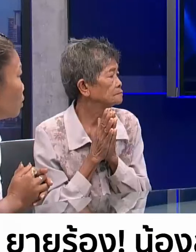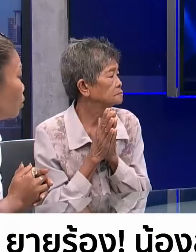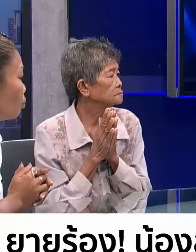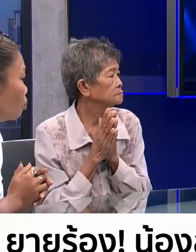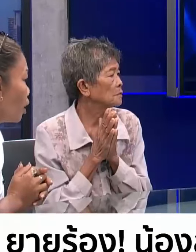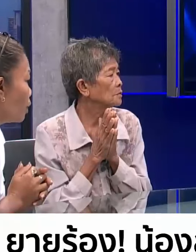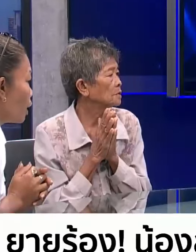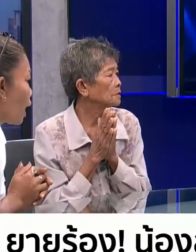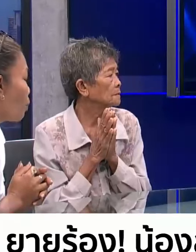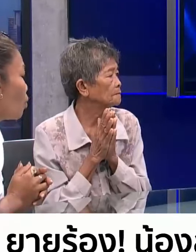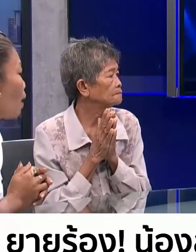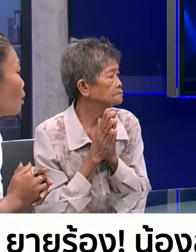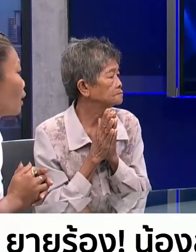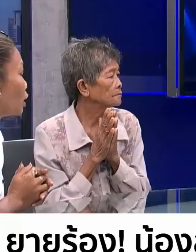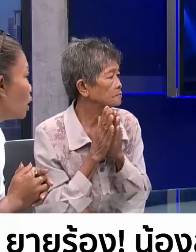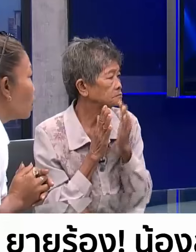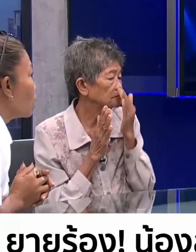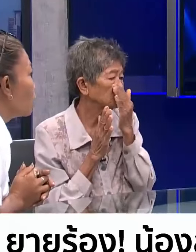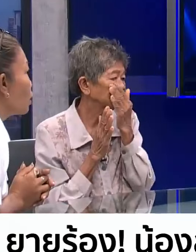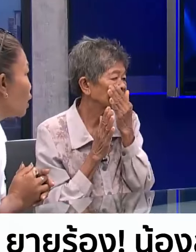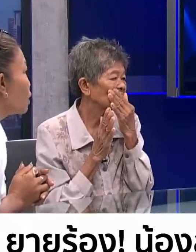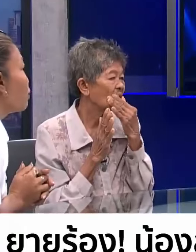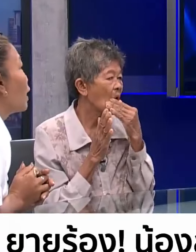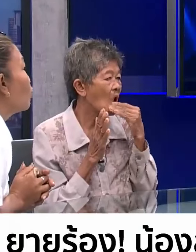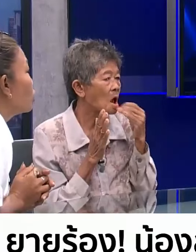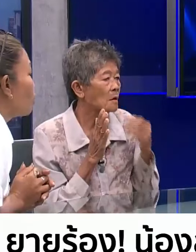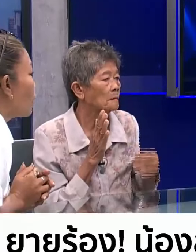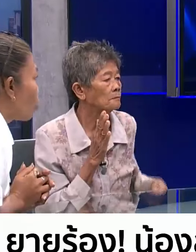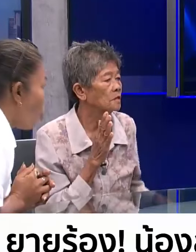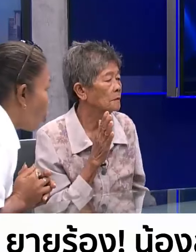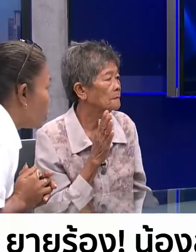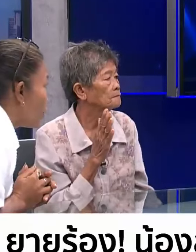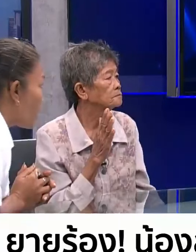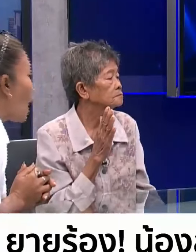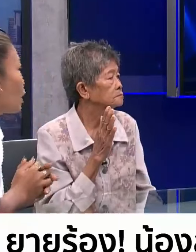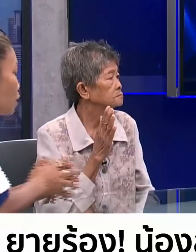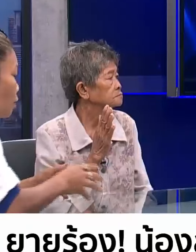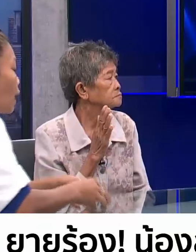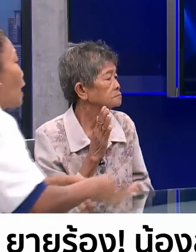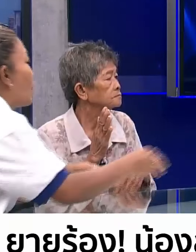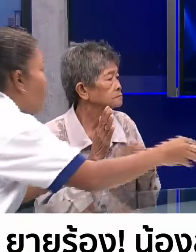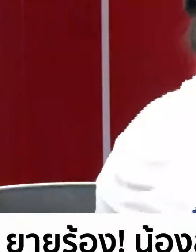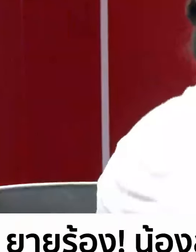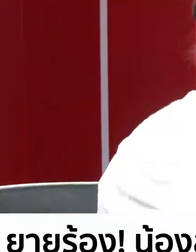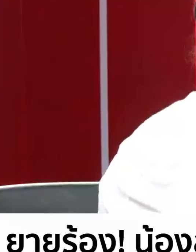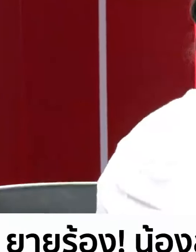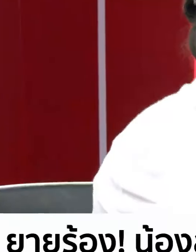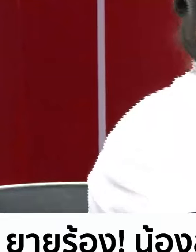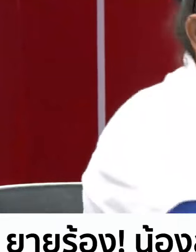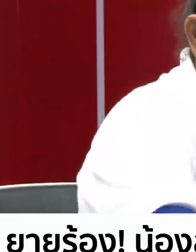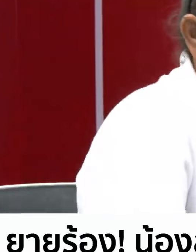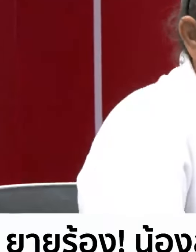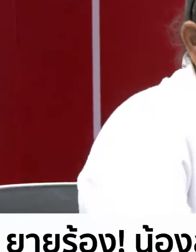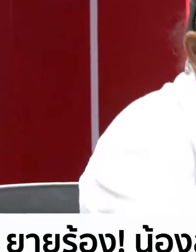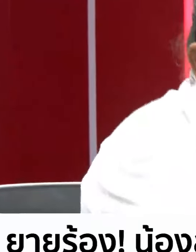ะไรไหมคะ ไม่มีค่ะเพราะว่ามันเป็นที่สมัยคนสมัยแต่ก่อนใช่ไหมคะก็คือว่าขายกันปากเปล่า